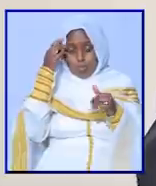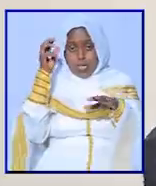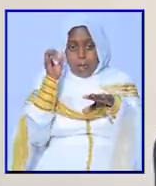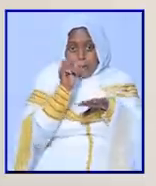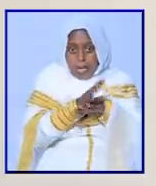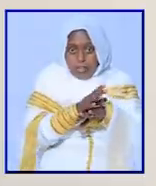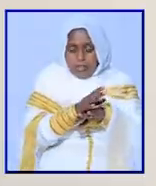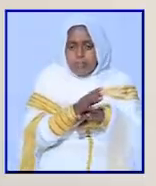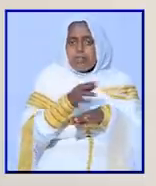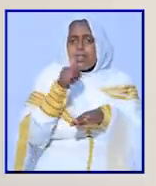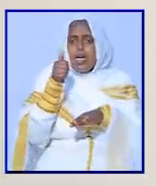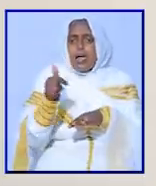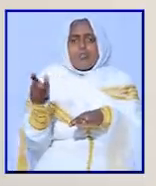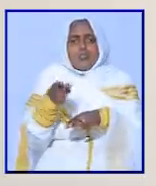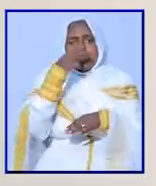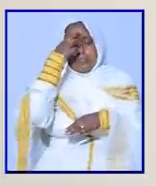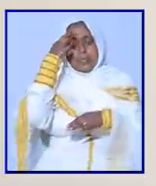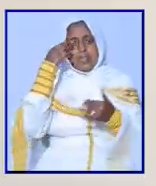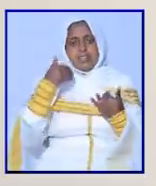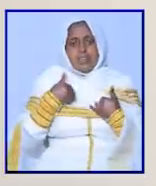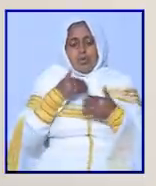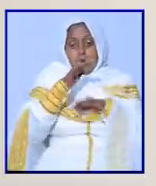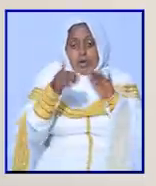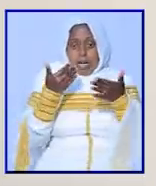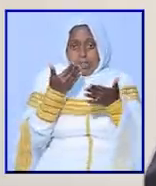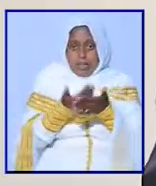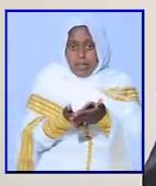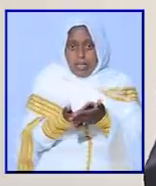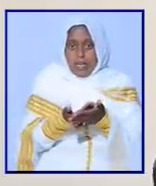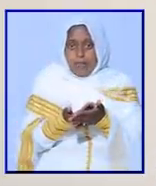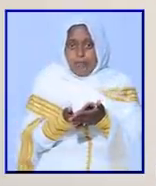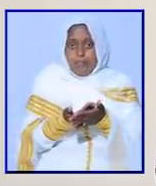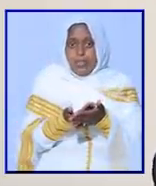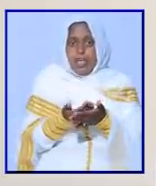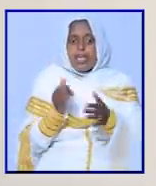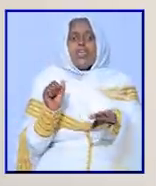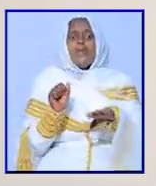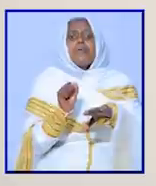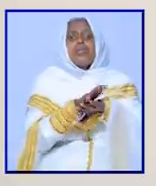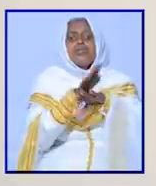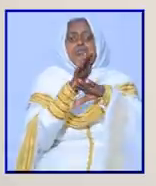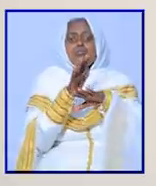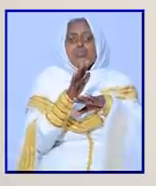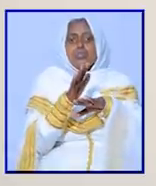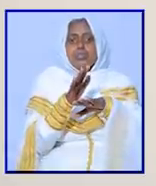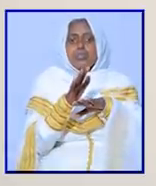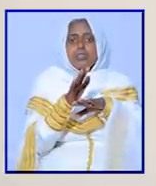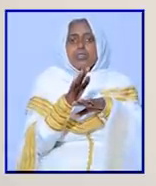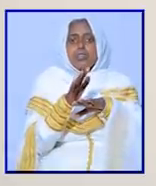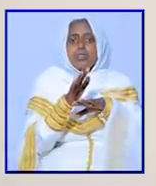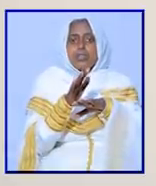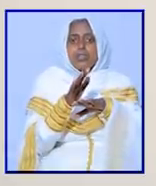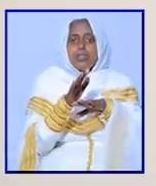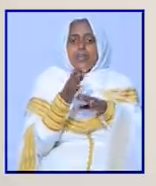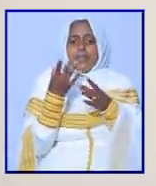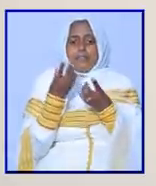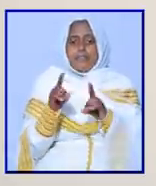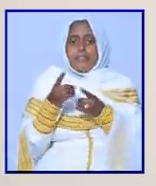የዚህም ያንደኛው መልእክት ምክንያት አለው። አጠቃላይ የመልእክቱን